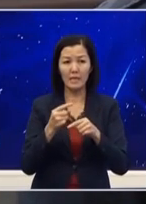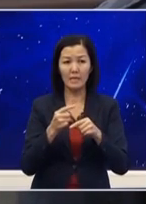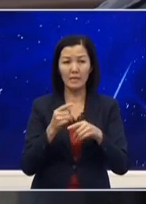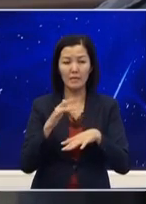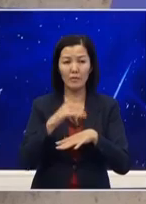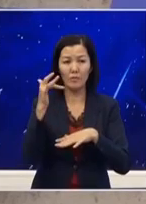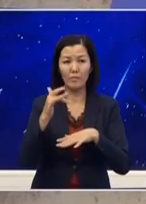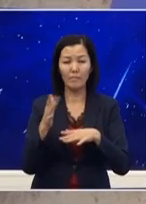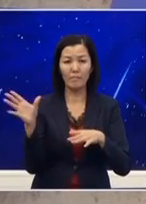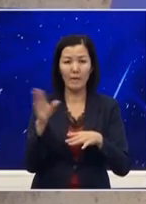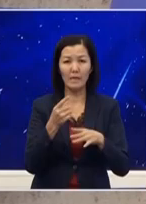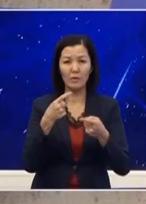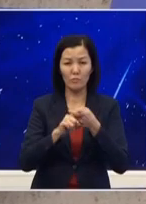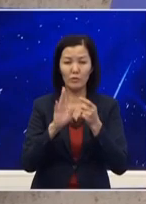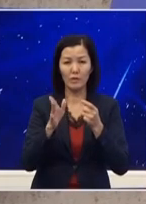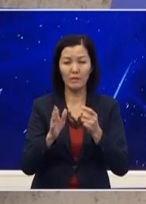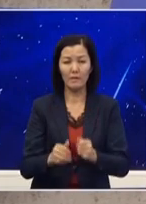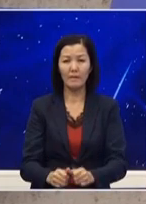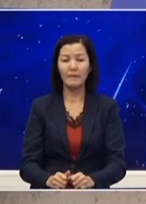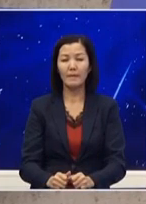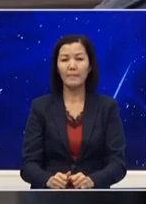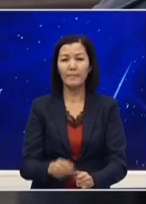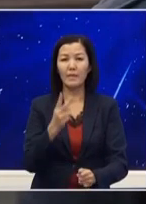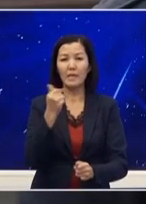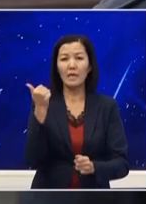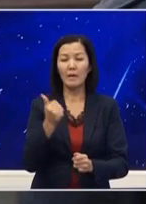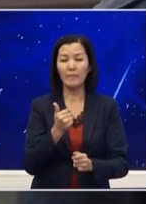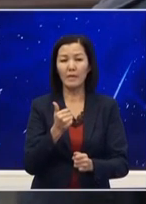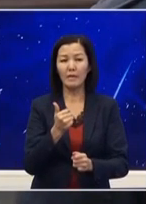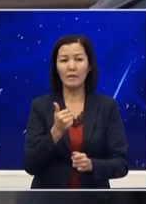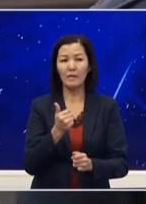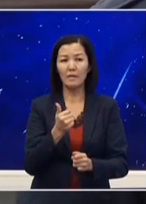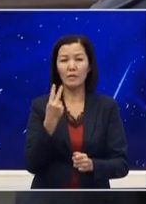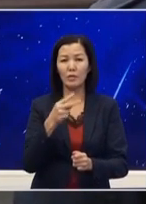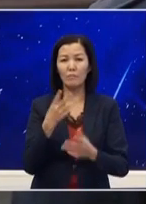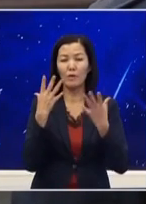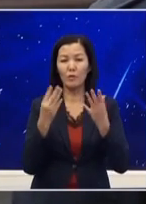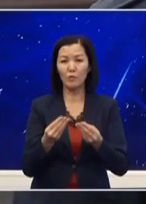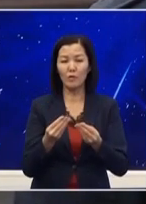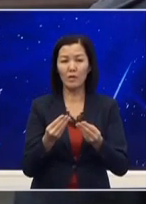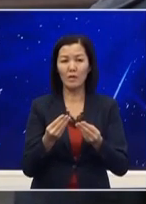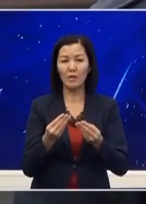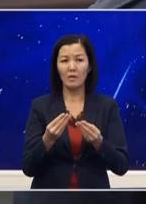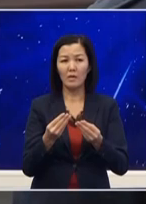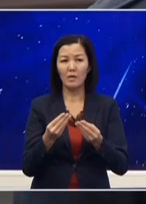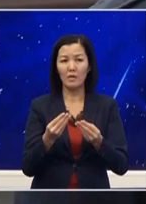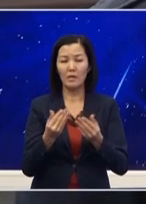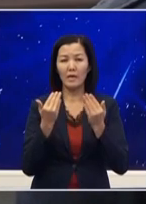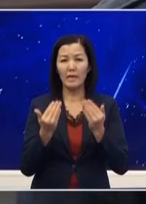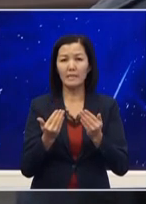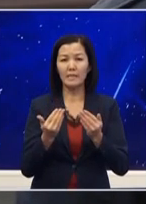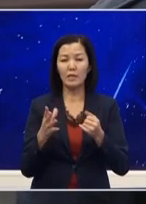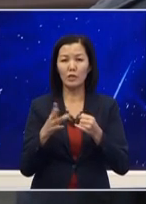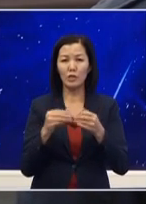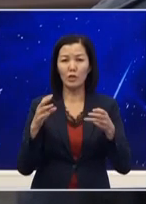пәтерлі үйлерді қосамыз деп үміттеміз. Бір екі апта, ары кетсе бір 20 күнде мына қазір жер